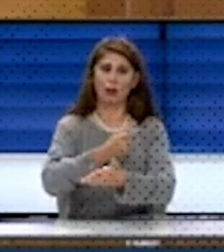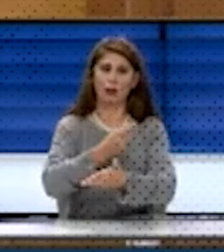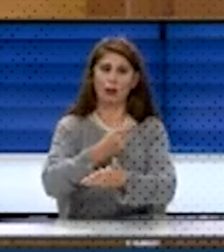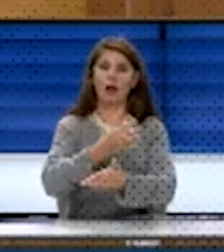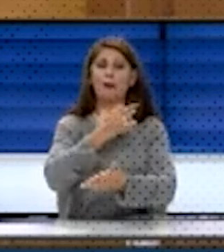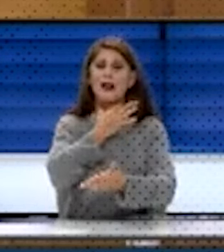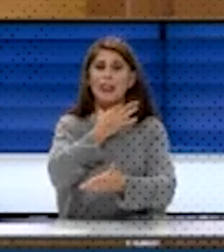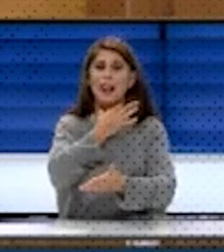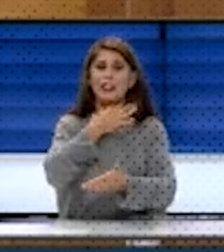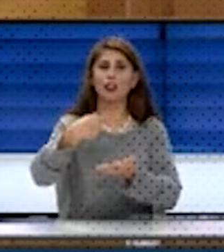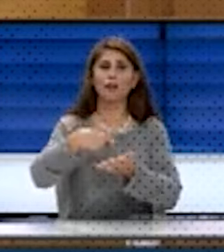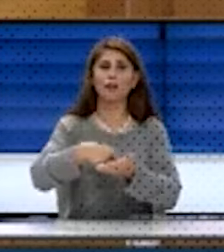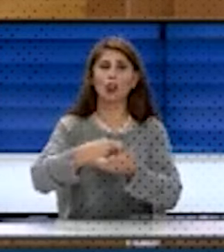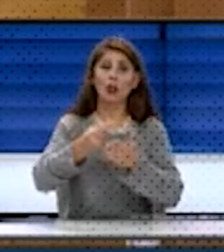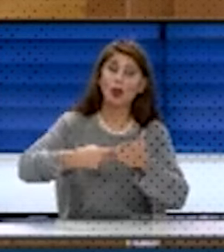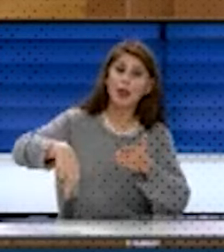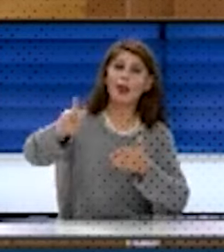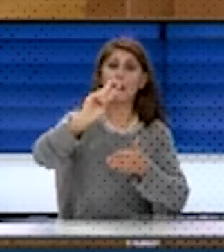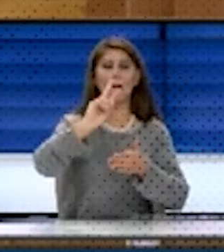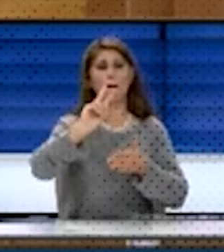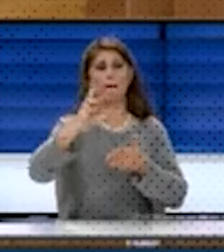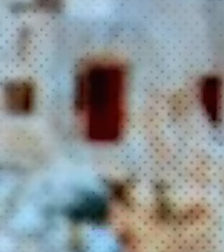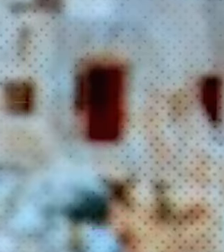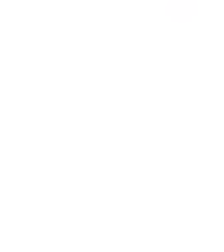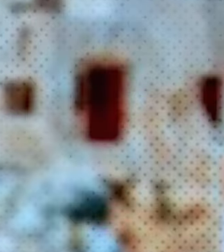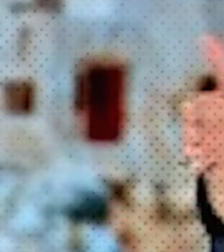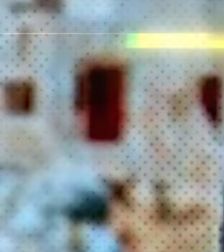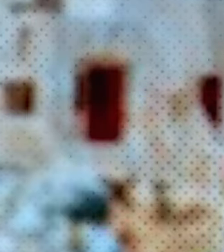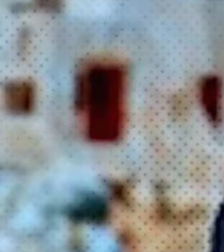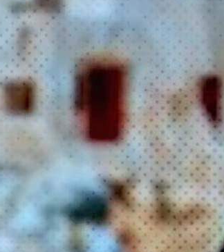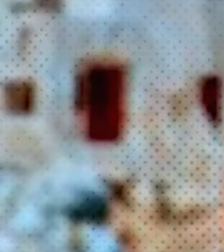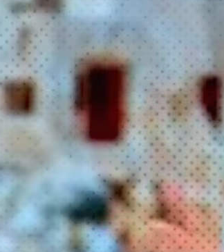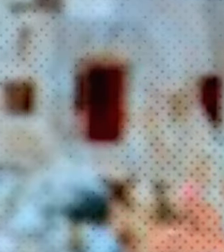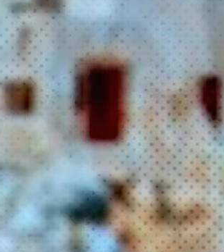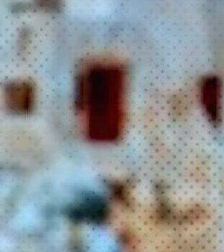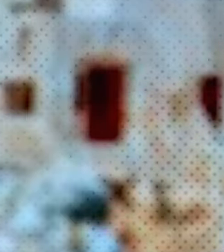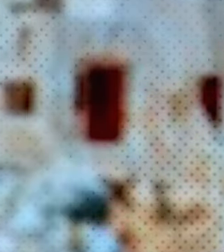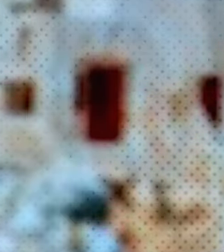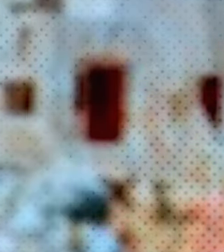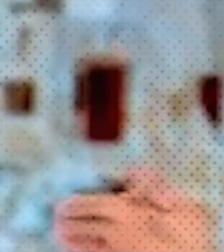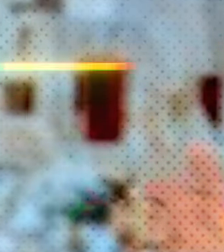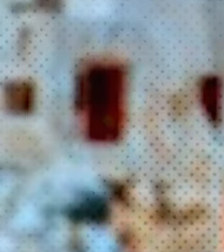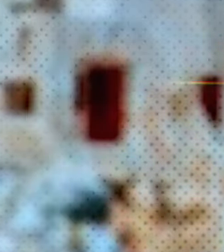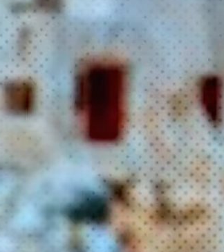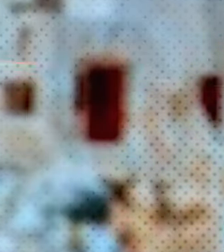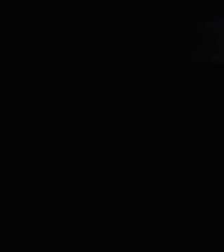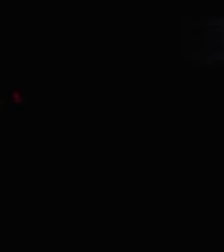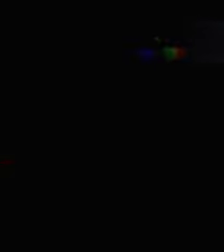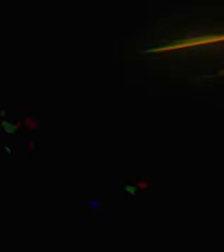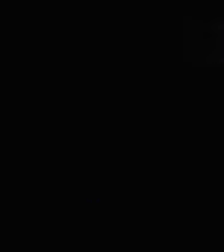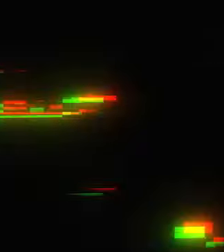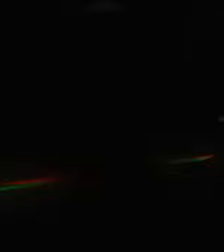την έκτακτη φορολόγηση των υπερεσόδων των δηληστηρίων. Η σειρά για την ενέργεια, όχι για τα δηληστήρια.